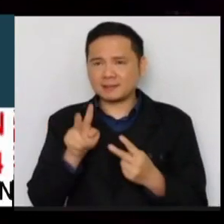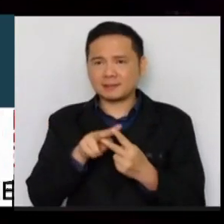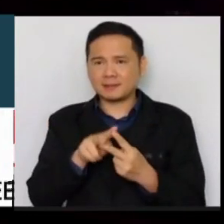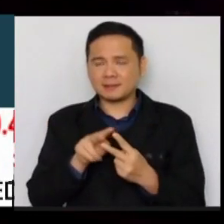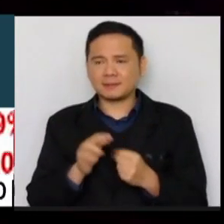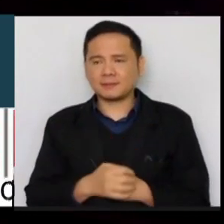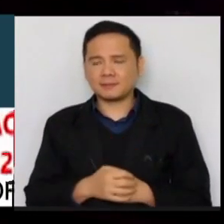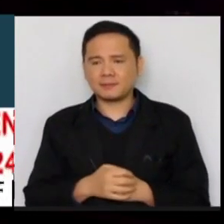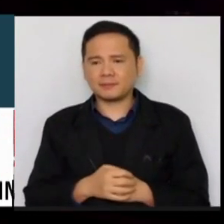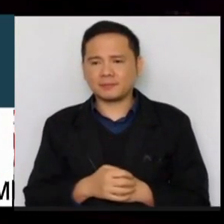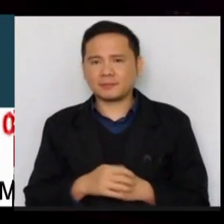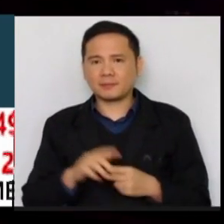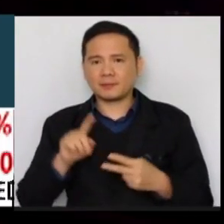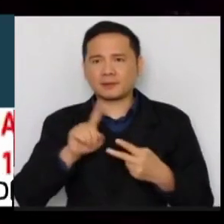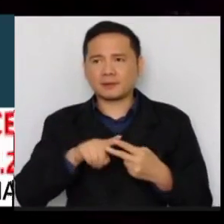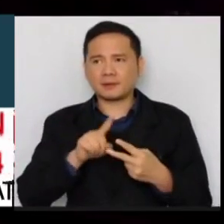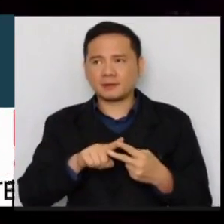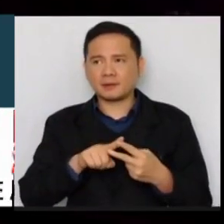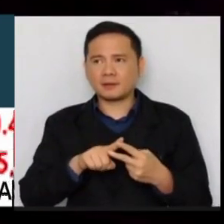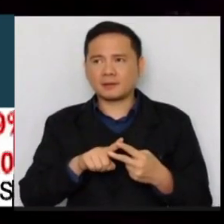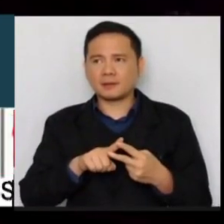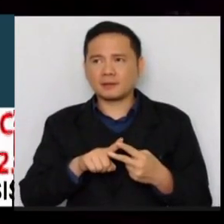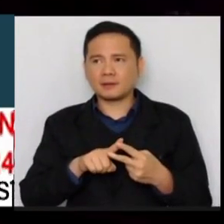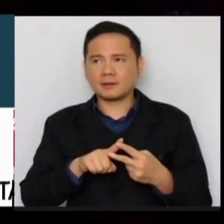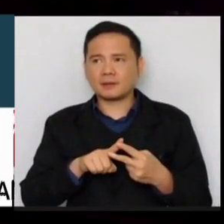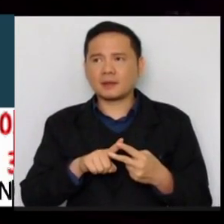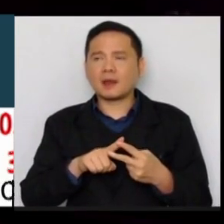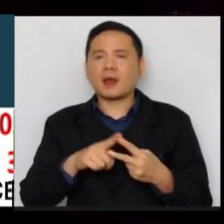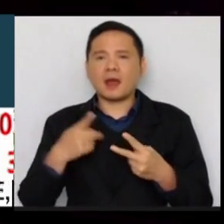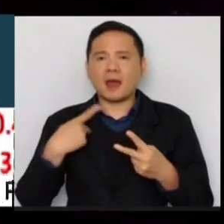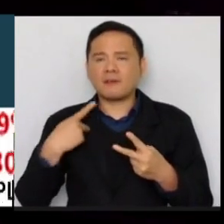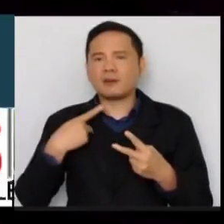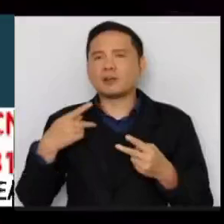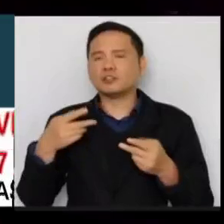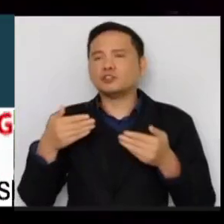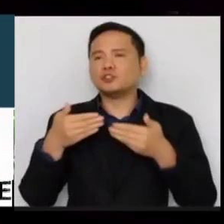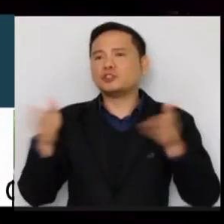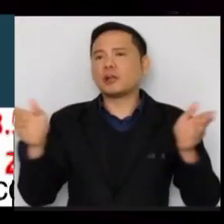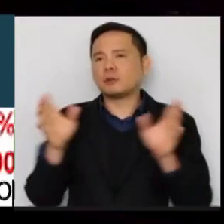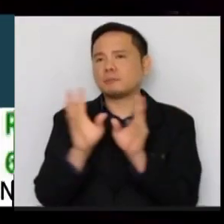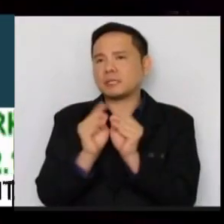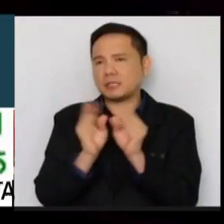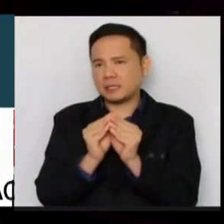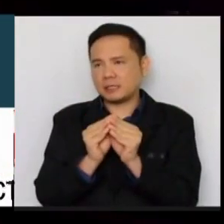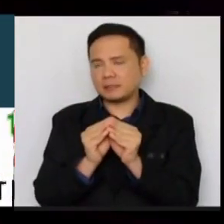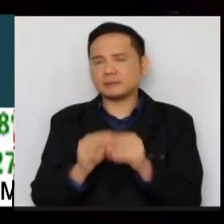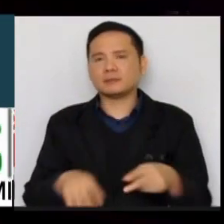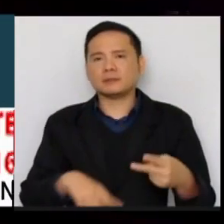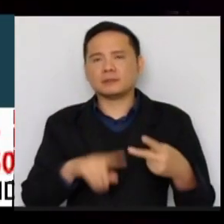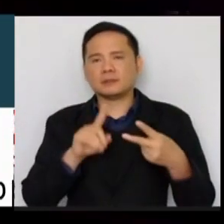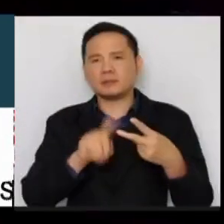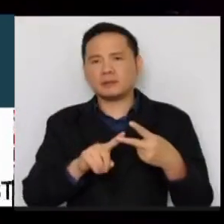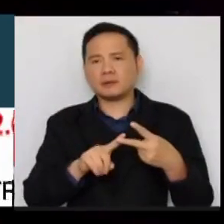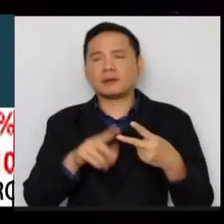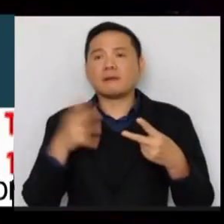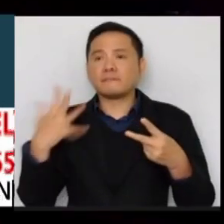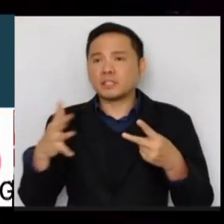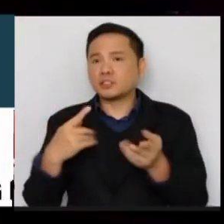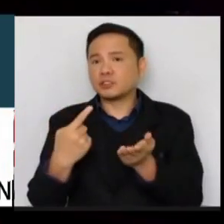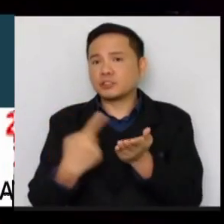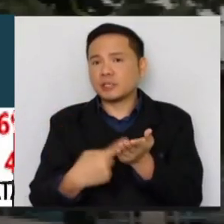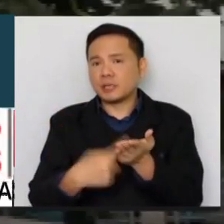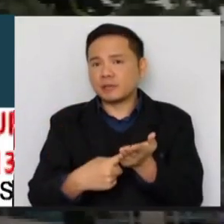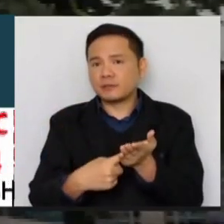Number one, nagpa-overtaking yung general PTA. No? Okay. Number two, nag-usap na rin kami tungkol doon kasi isa sila